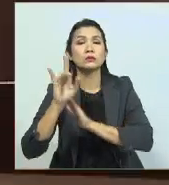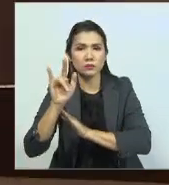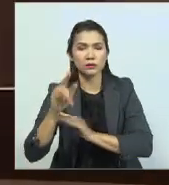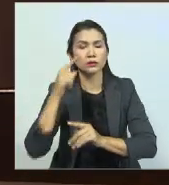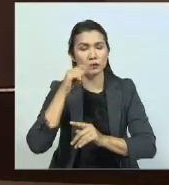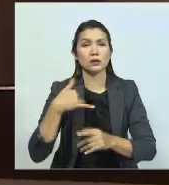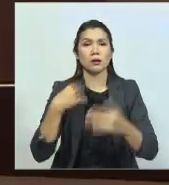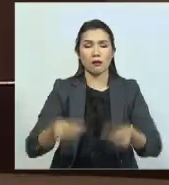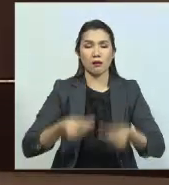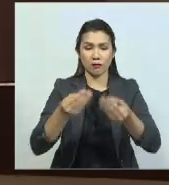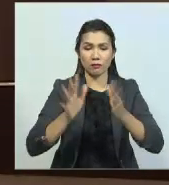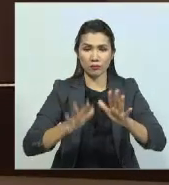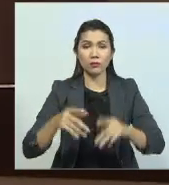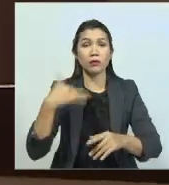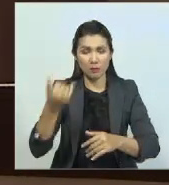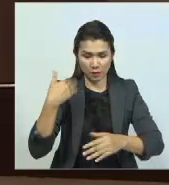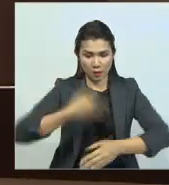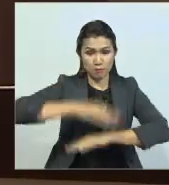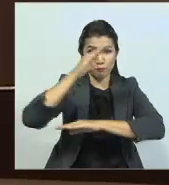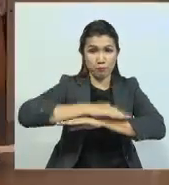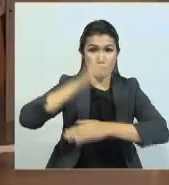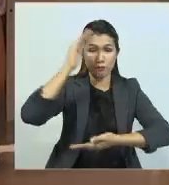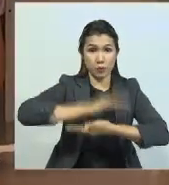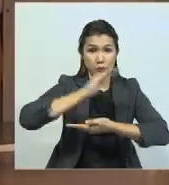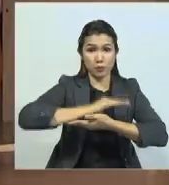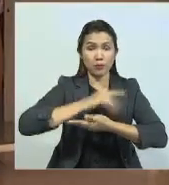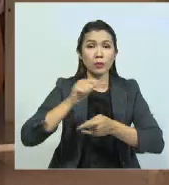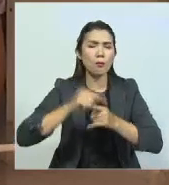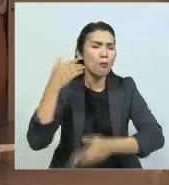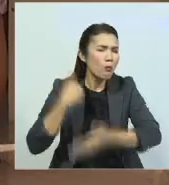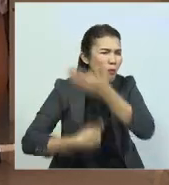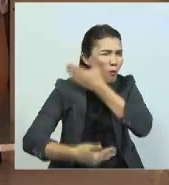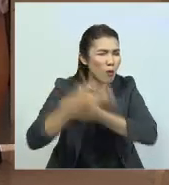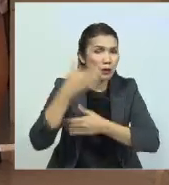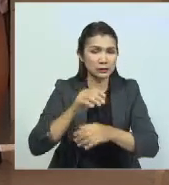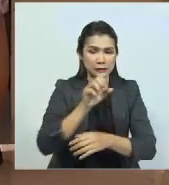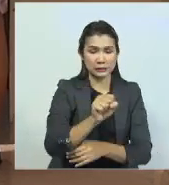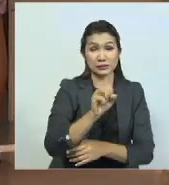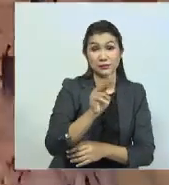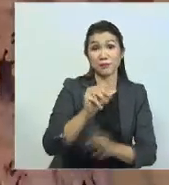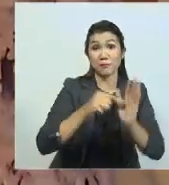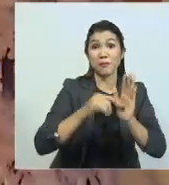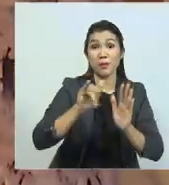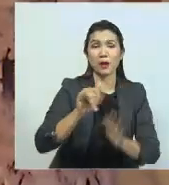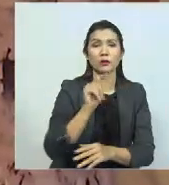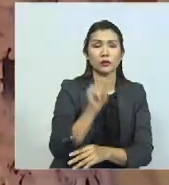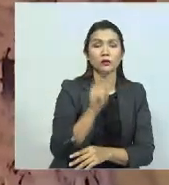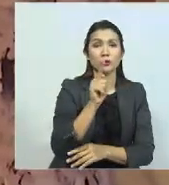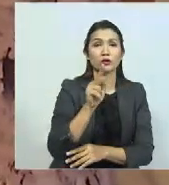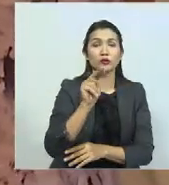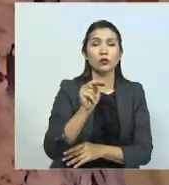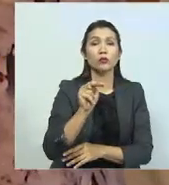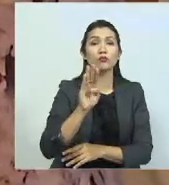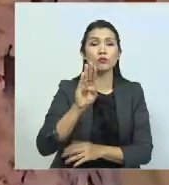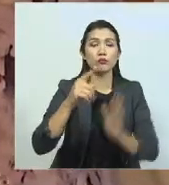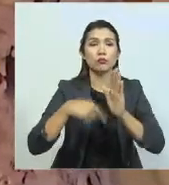ชนรวมทั้งได้จัดพิมพ์หนังสือที่ระลึกเรื่องประวัติศาสตร์ไทยสมัยธนบุรีและสมเด็จพระเจ้าตากสินมหาราชฉ